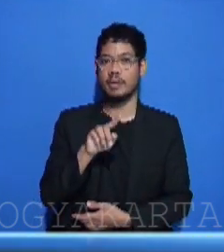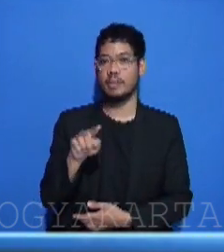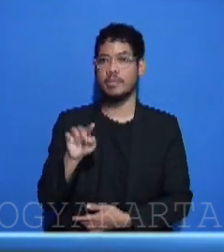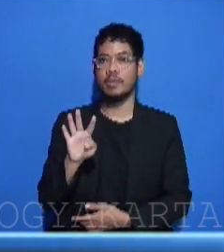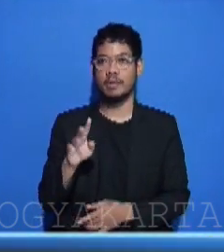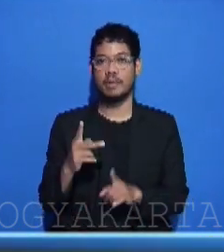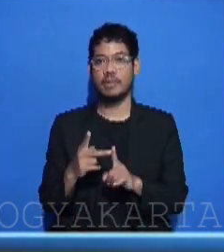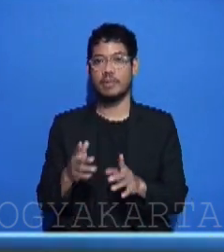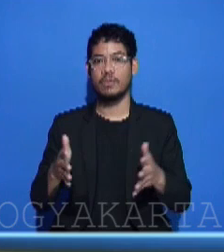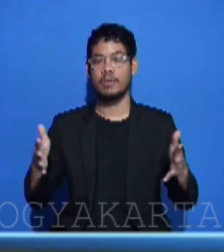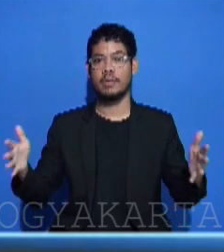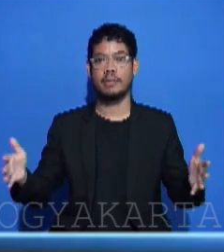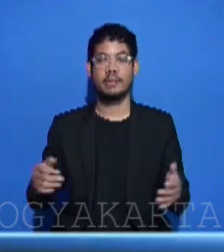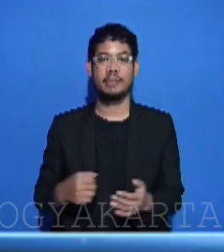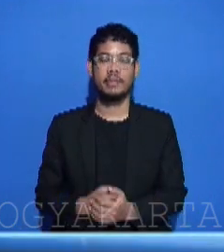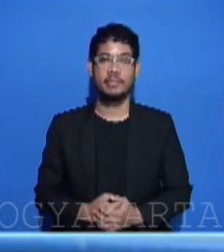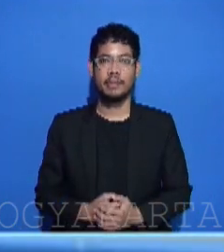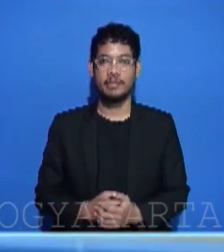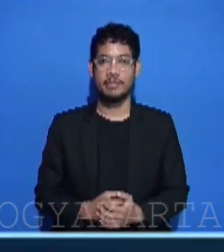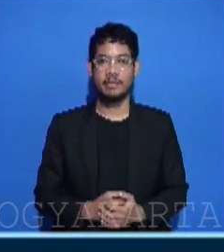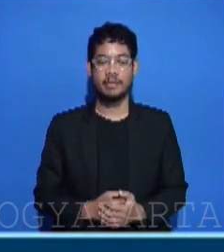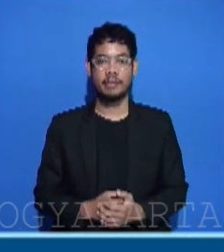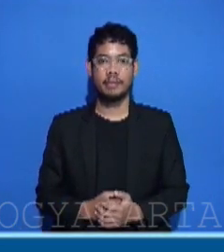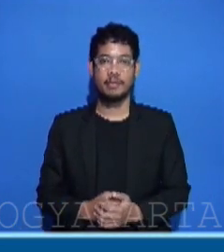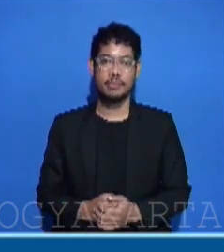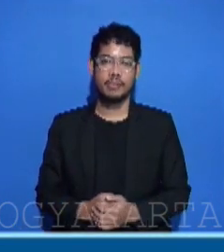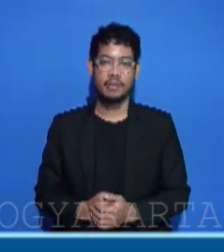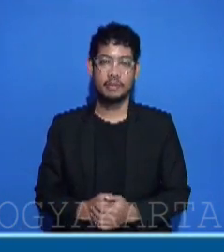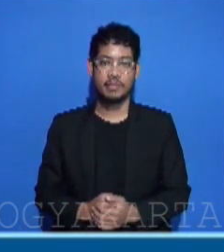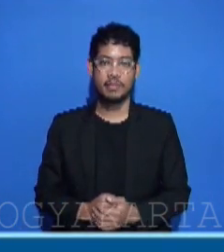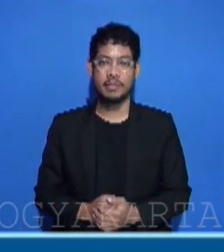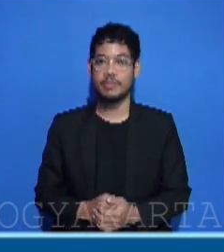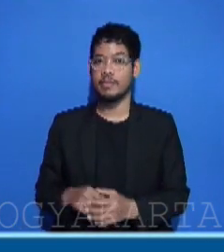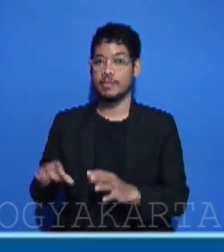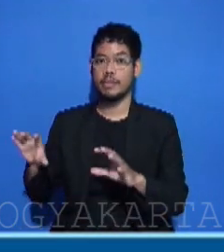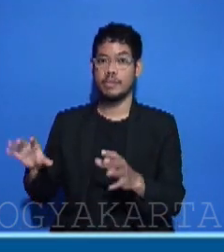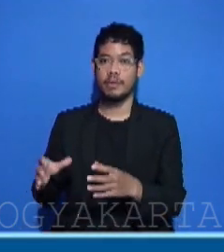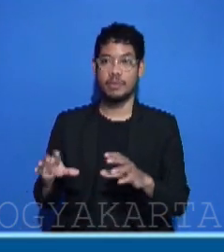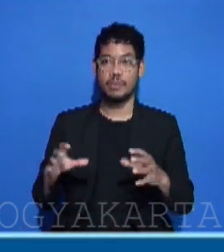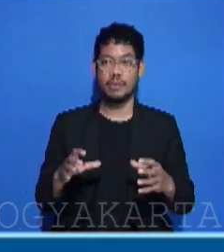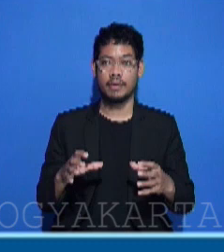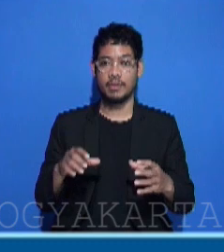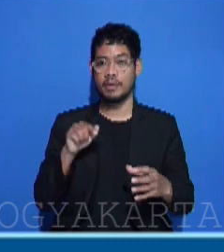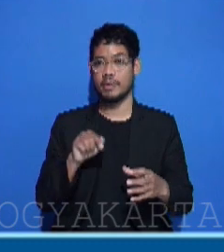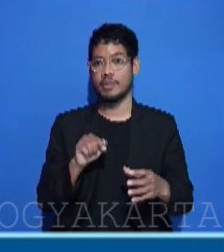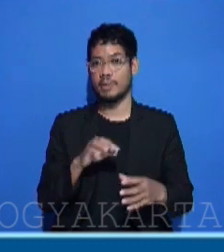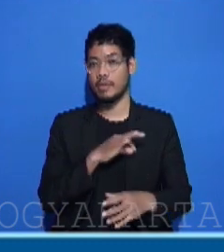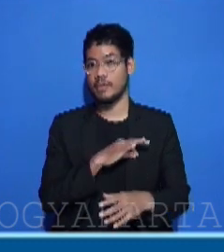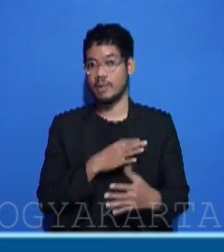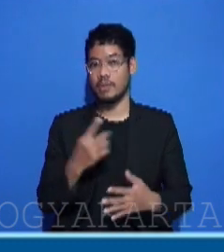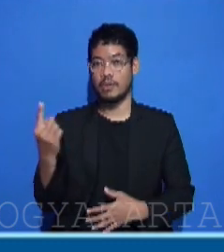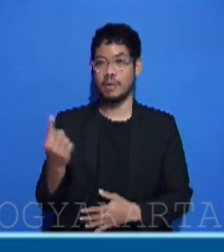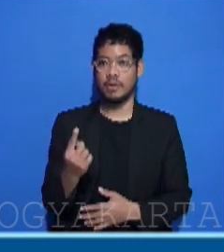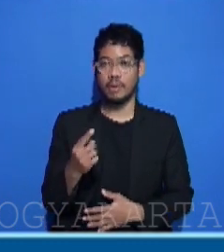nggih. Nggih. Ajeng menika, Mas, embung menika dipun gadosaken wisata menika wiwit taun